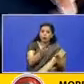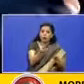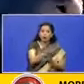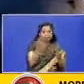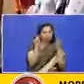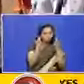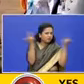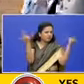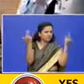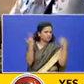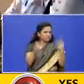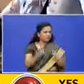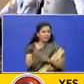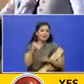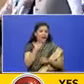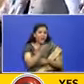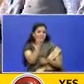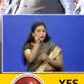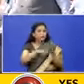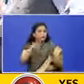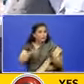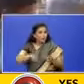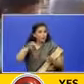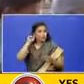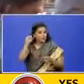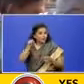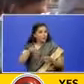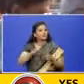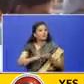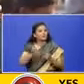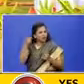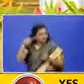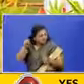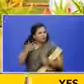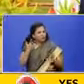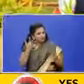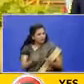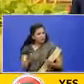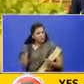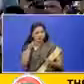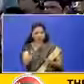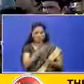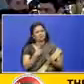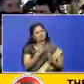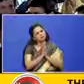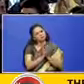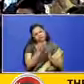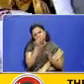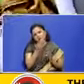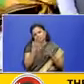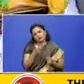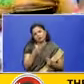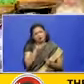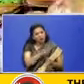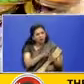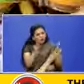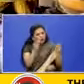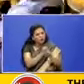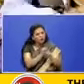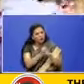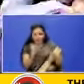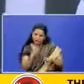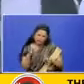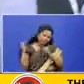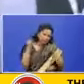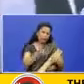हो गया सर। या यूएन के सेक्रेटरी जनरल, उनकी खुद की इच्छा थी, उन्होंने मुझे बड़ा आग्रह किया कि भाई इतना बड़ा काम किया है तो मैं वहां जाके